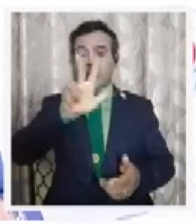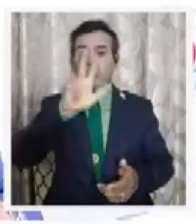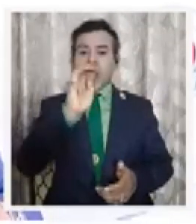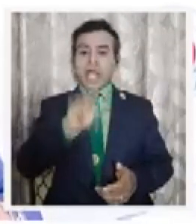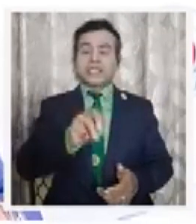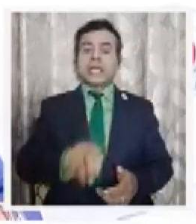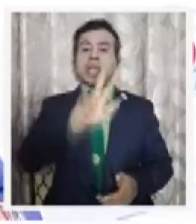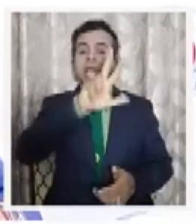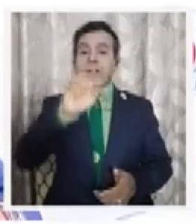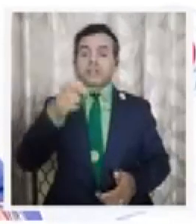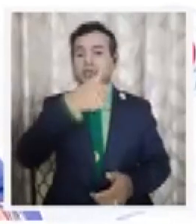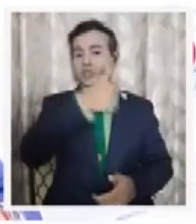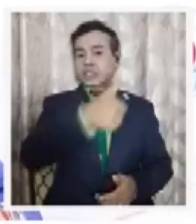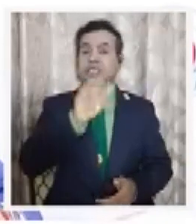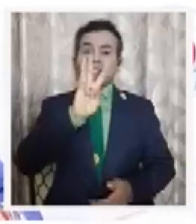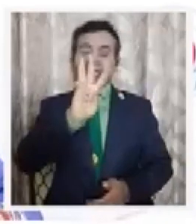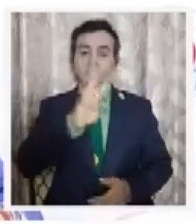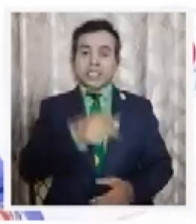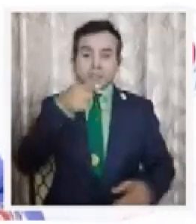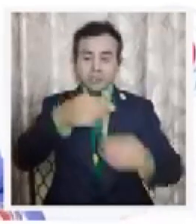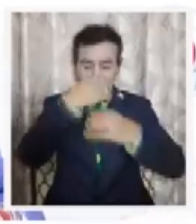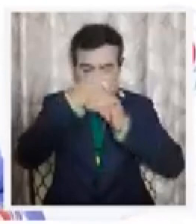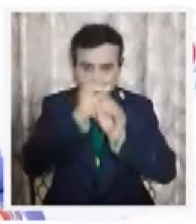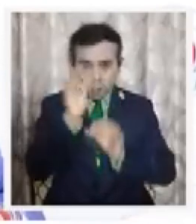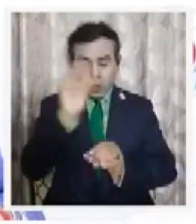যায়নি। 24 ঘন্টায় নমুনা সংগৃহীত হয়েছে